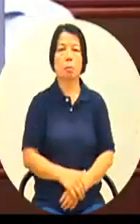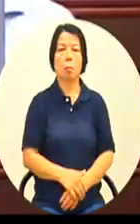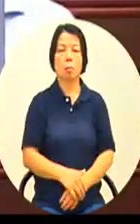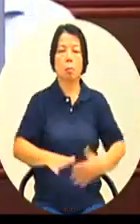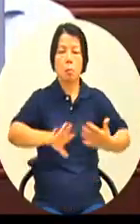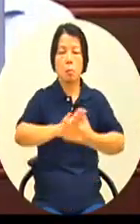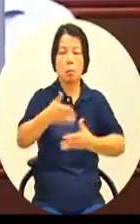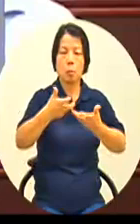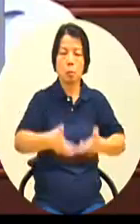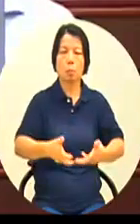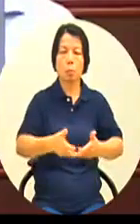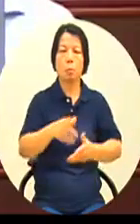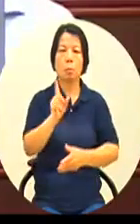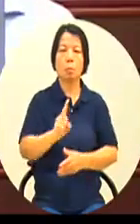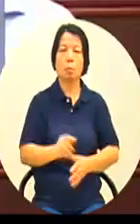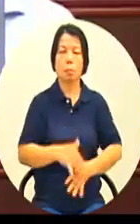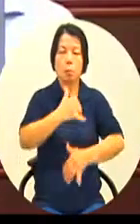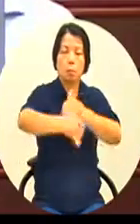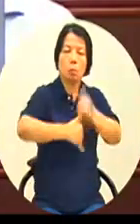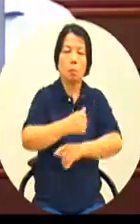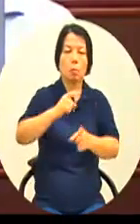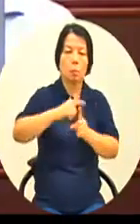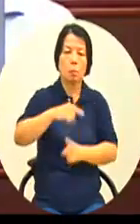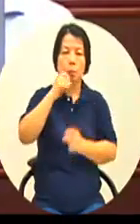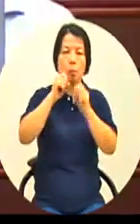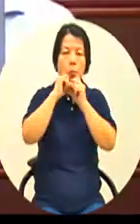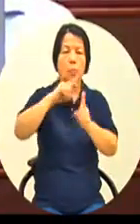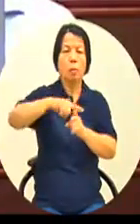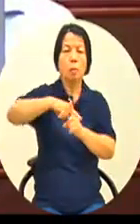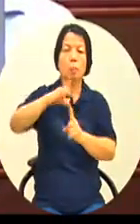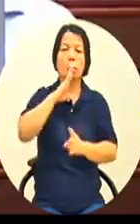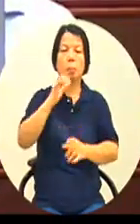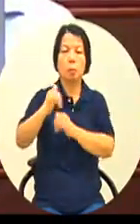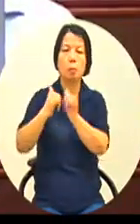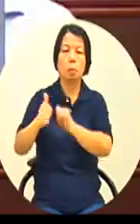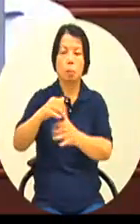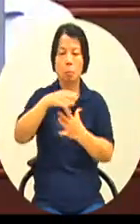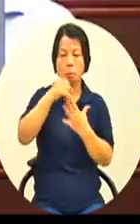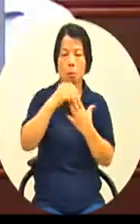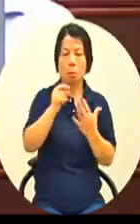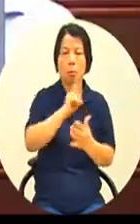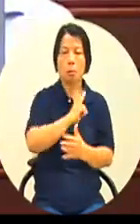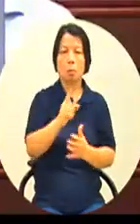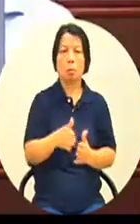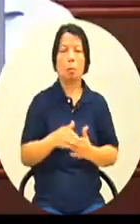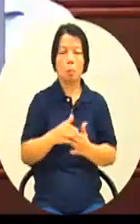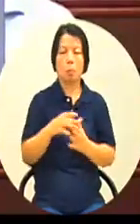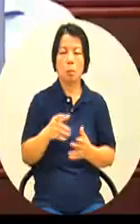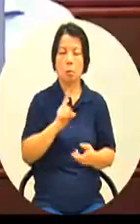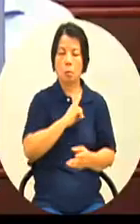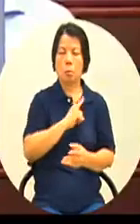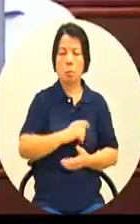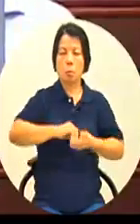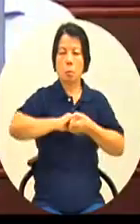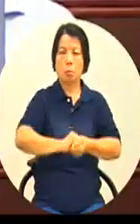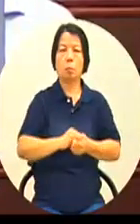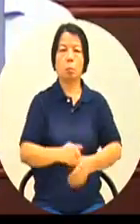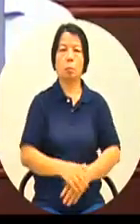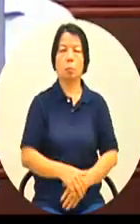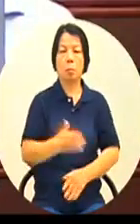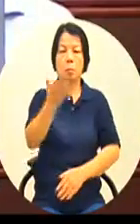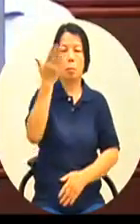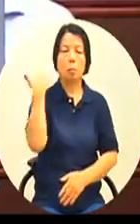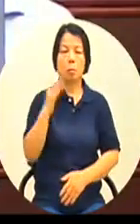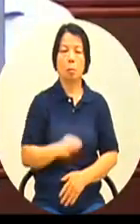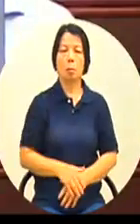外一个重点就是说，生活的品质是我们居民可以选择跟可以自觉的。过去我